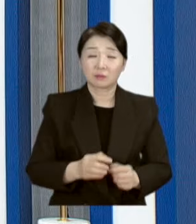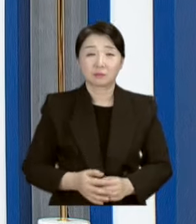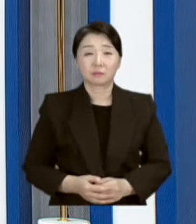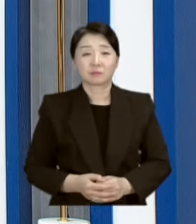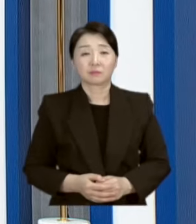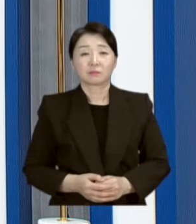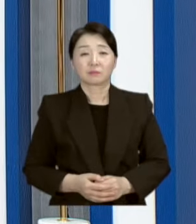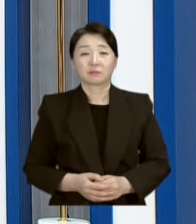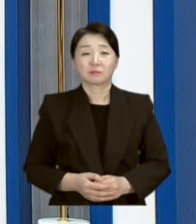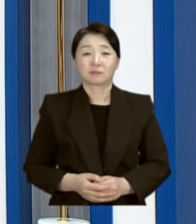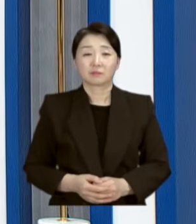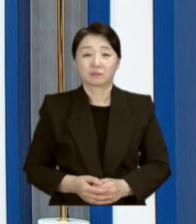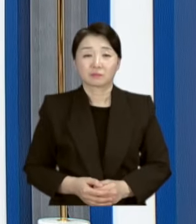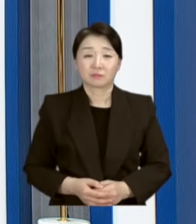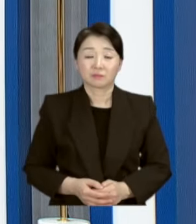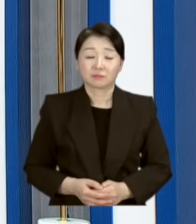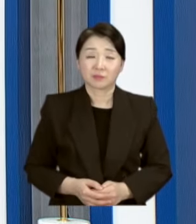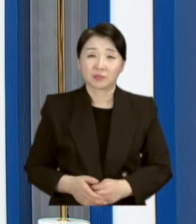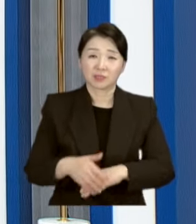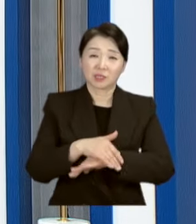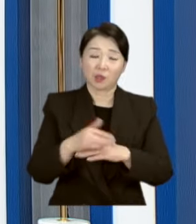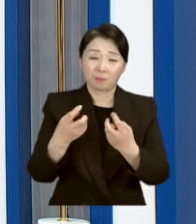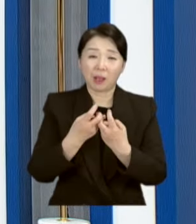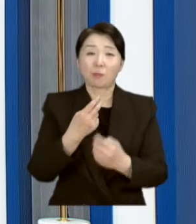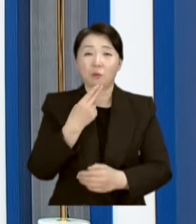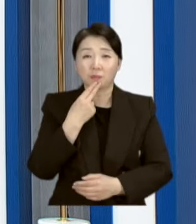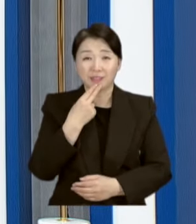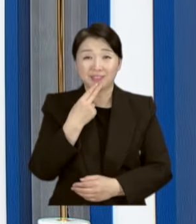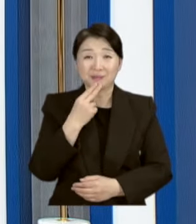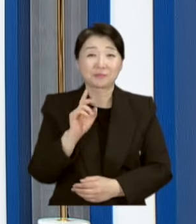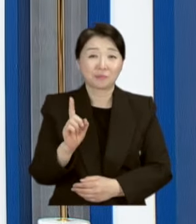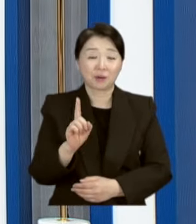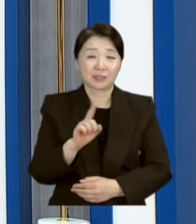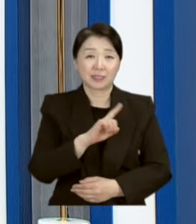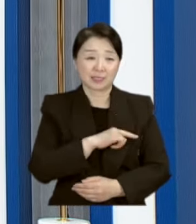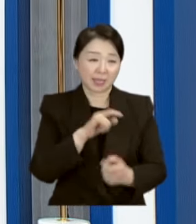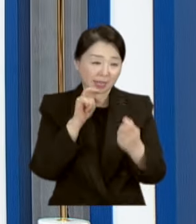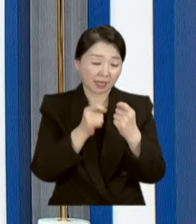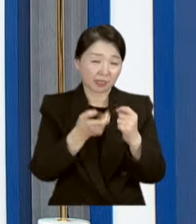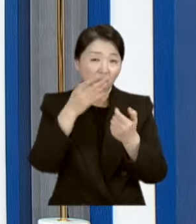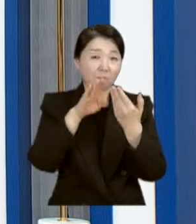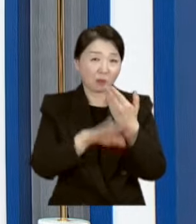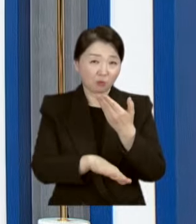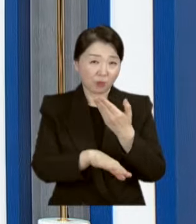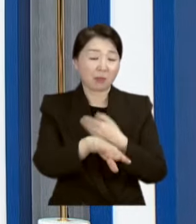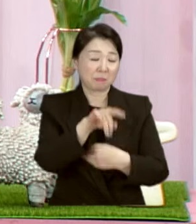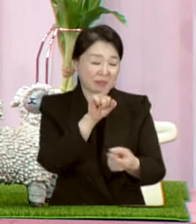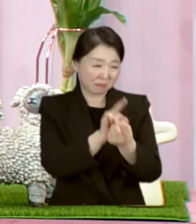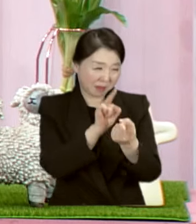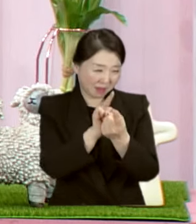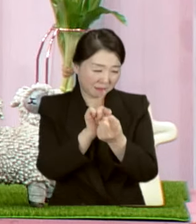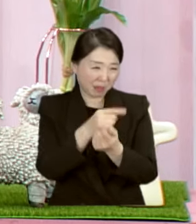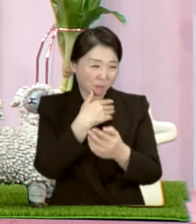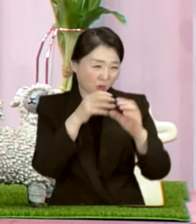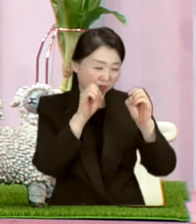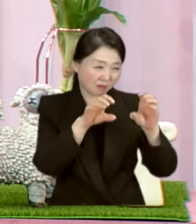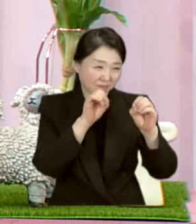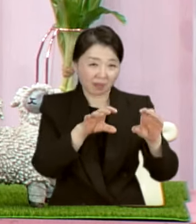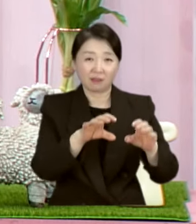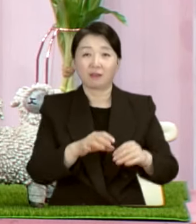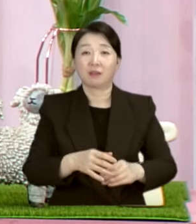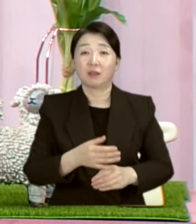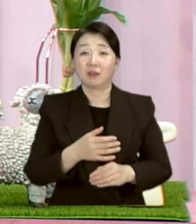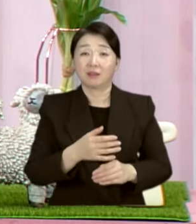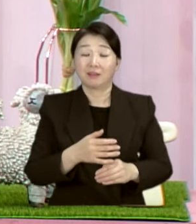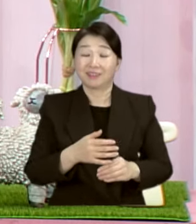이제 전략과 방법 없이 가장 가까운 선후배들부터 무턱대고 복음을 전했던 것